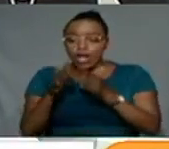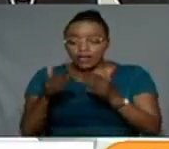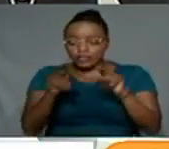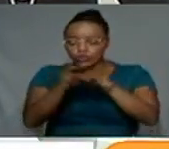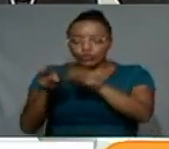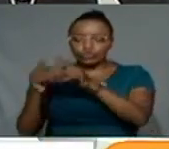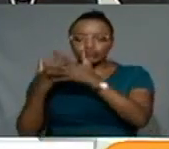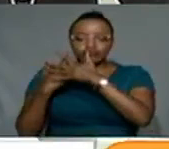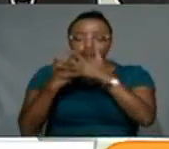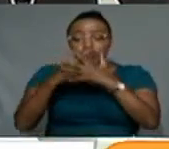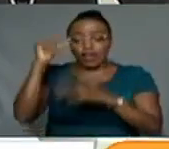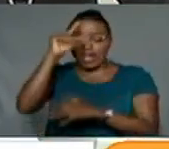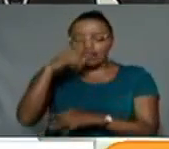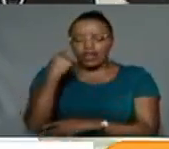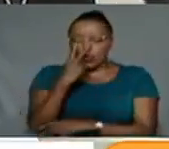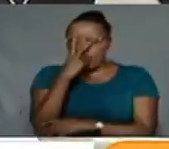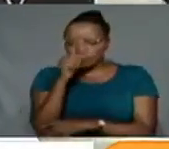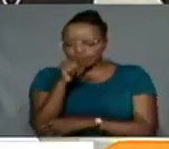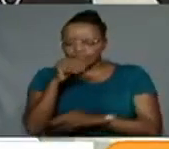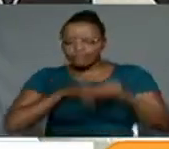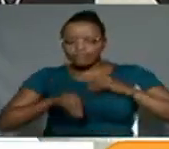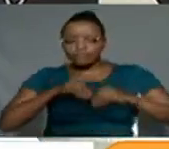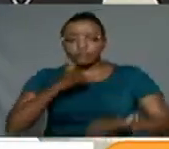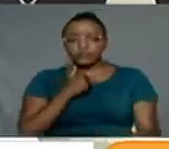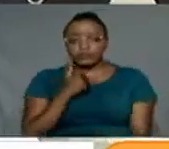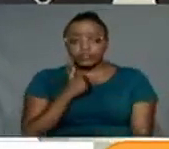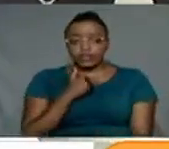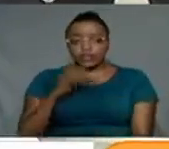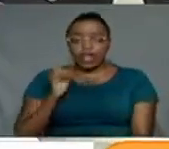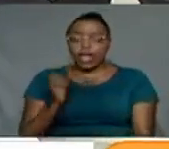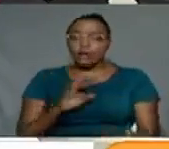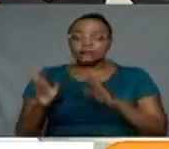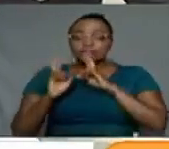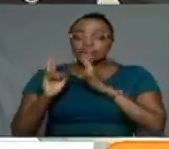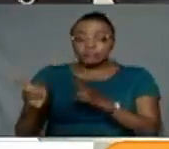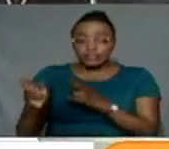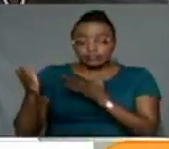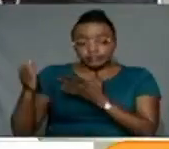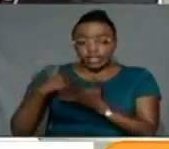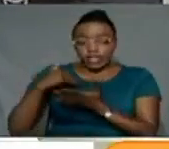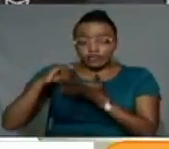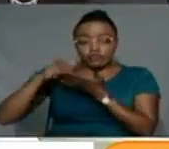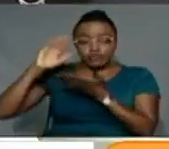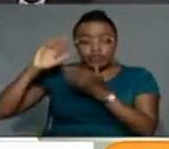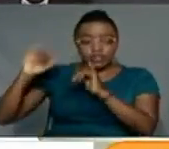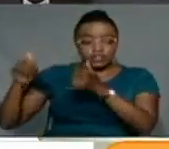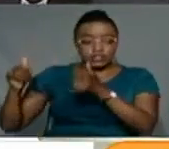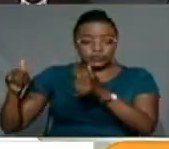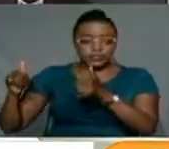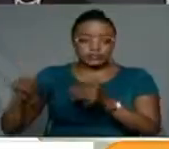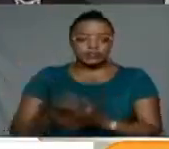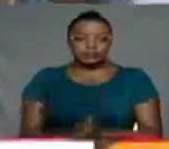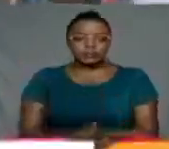magavana wanaodaiwa kupora mali ya umma. Na mhariri wa masuala ya kisiasa Francis Gashuri na taarifa kamili.